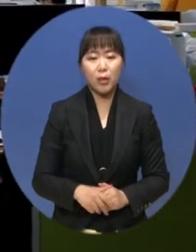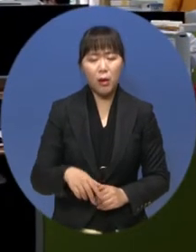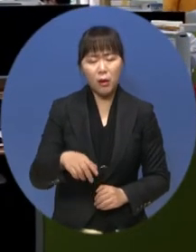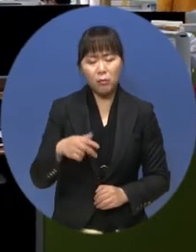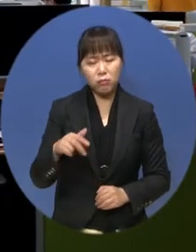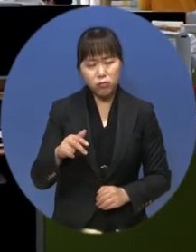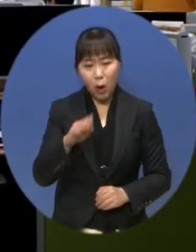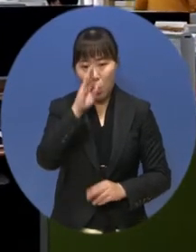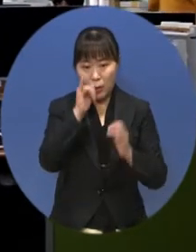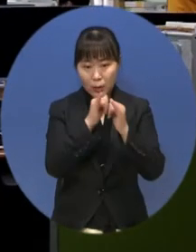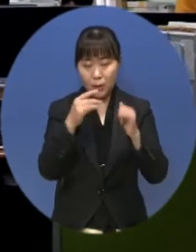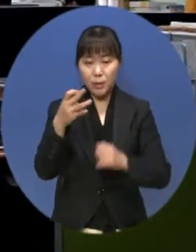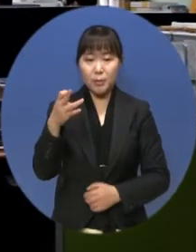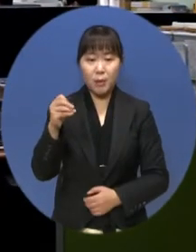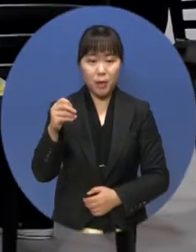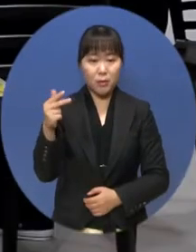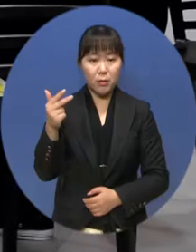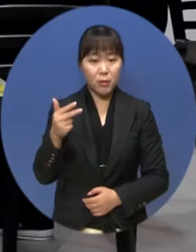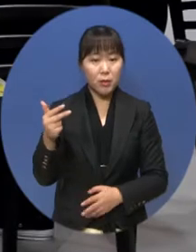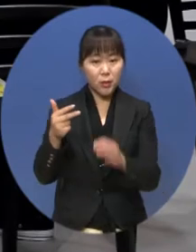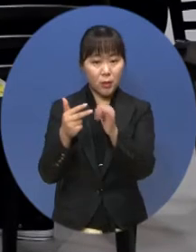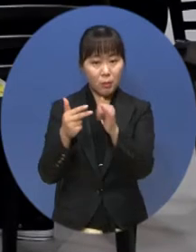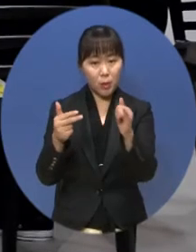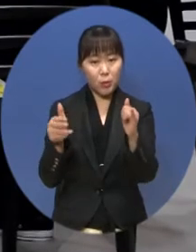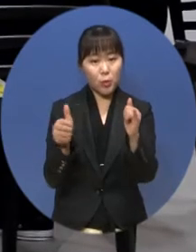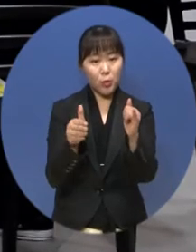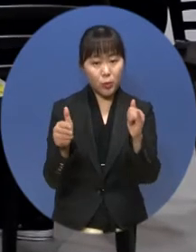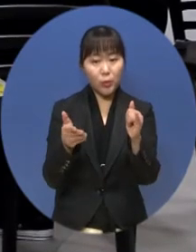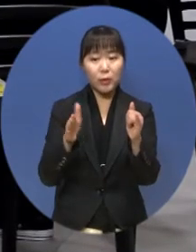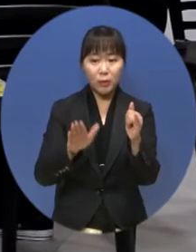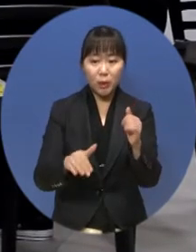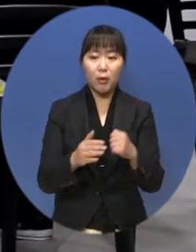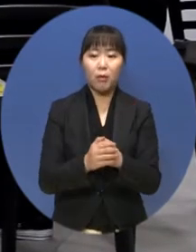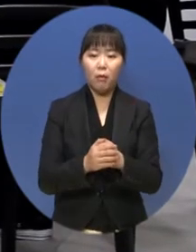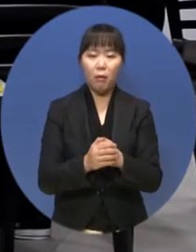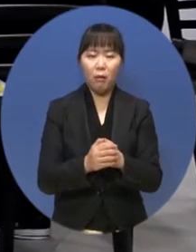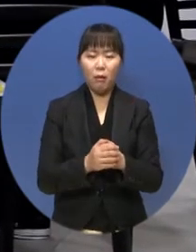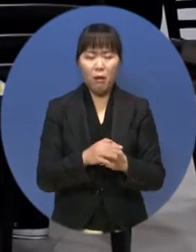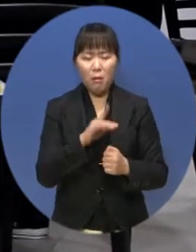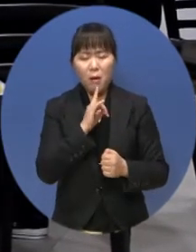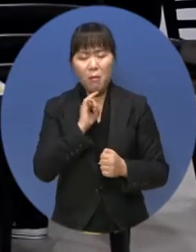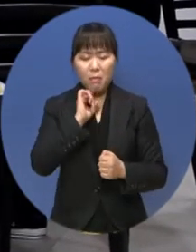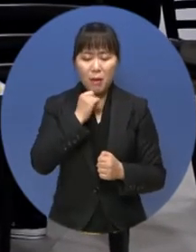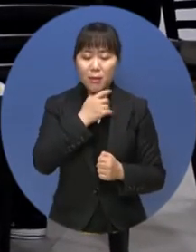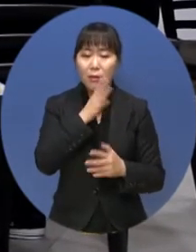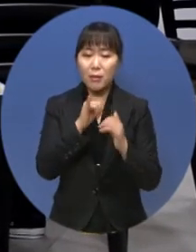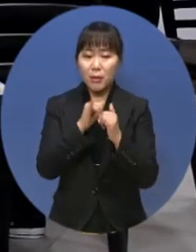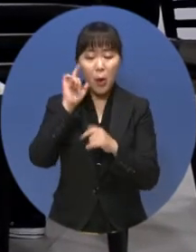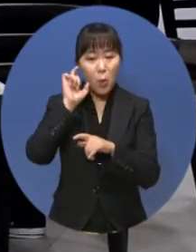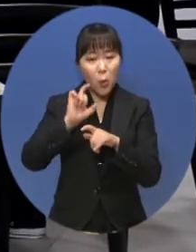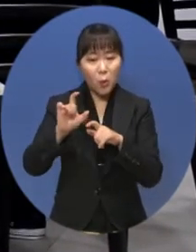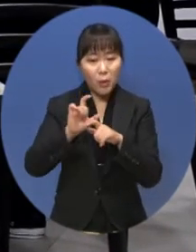환자가 13만 7천여 명에 이르지만 말 못할 어르신들의 고민,